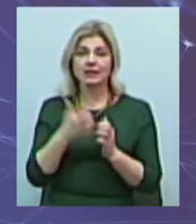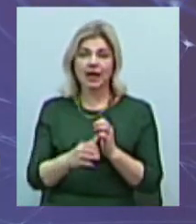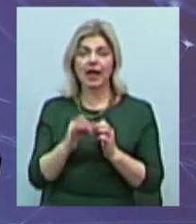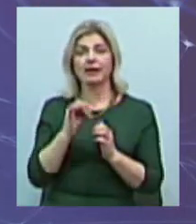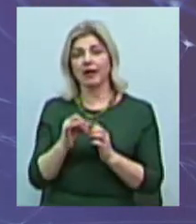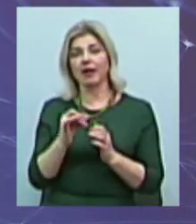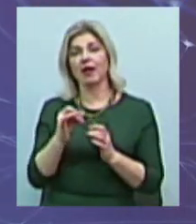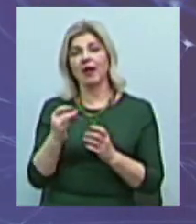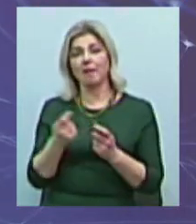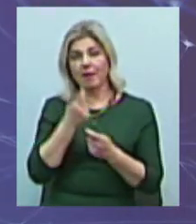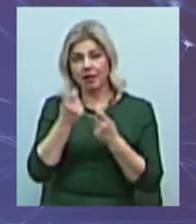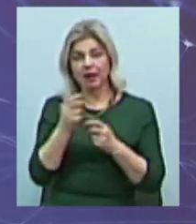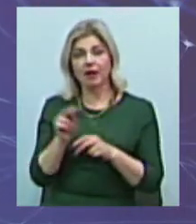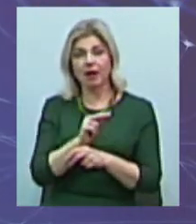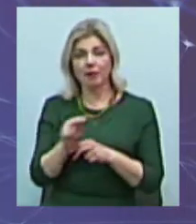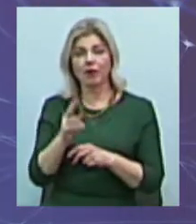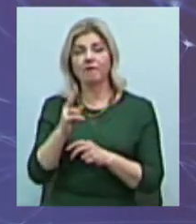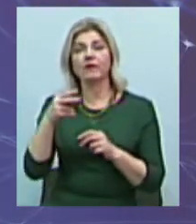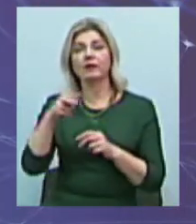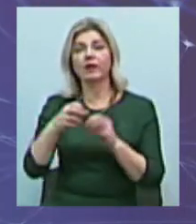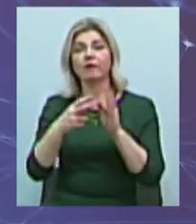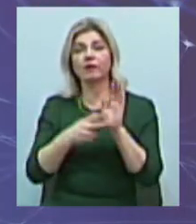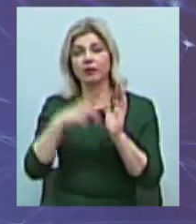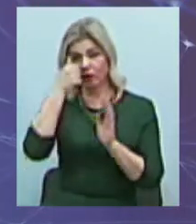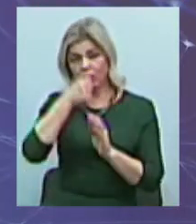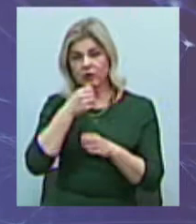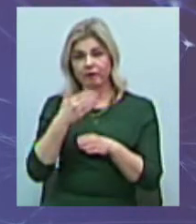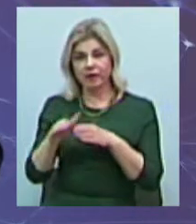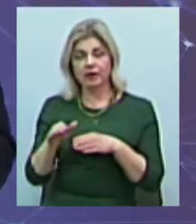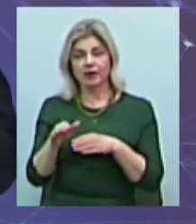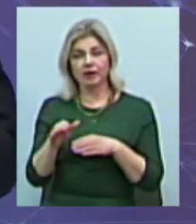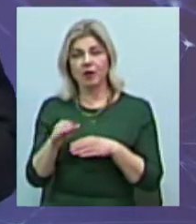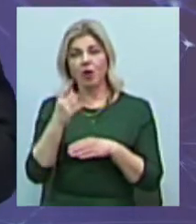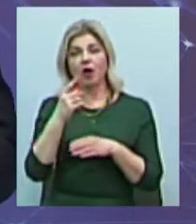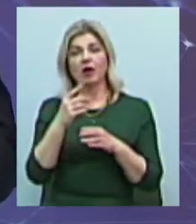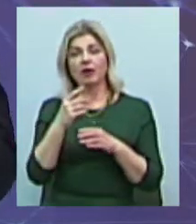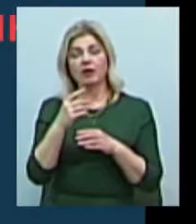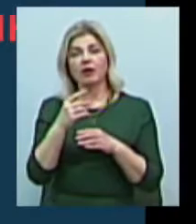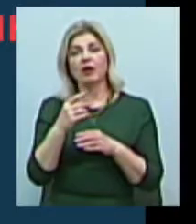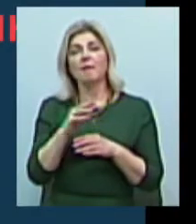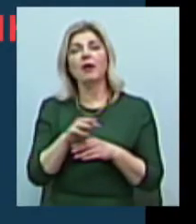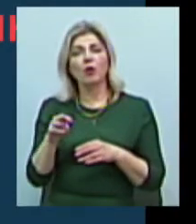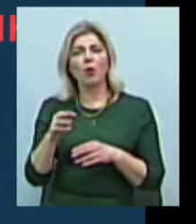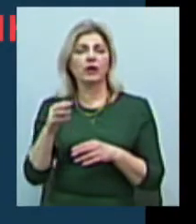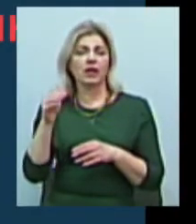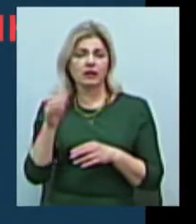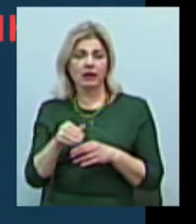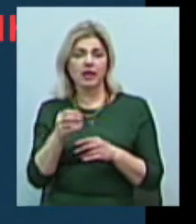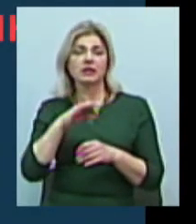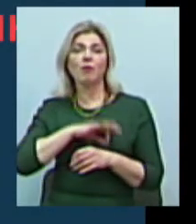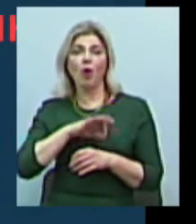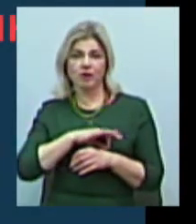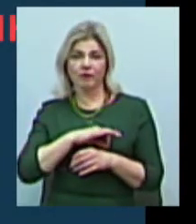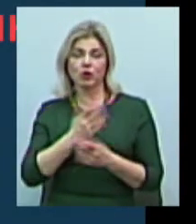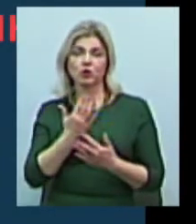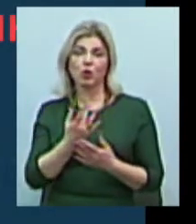доріг загального користування в Миколаївській області у 2018 році виділено 771 мільйон 900 тисяч, використано